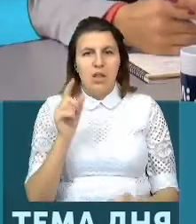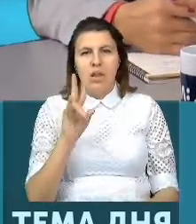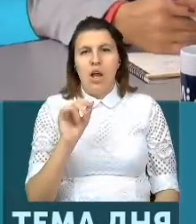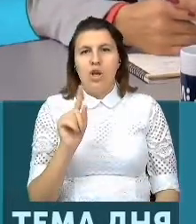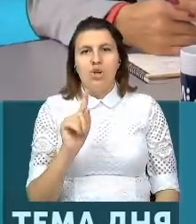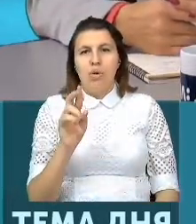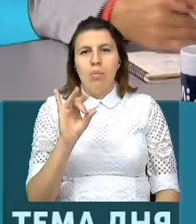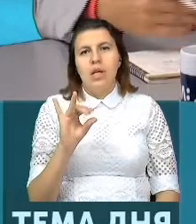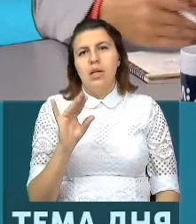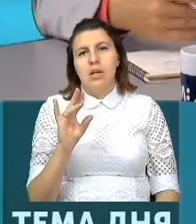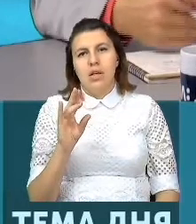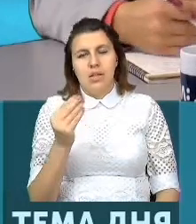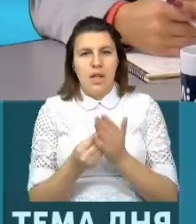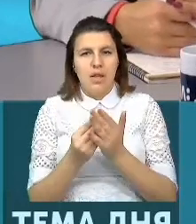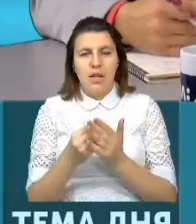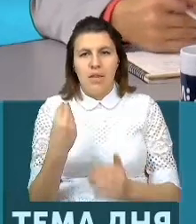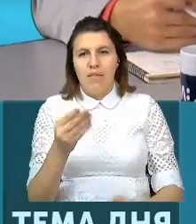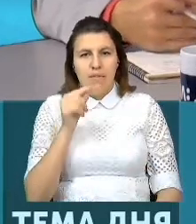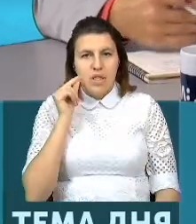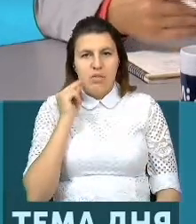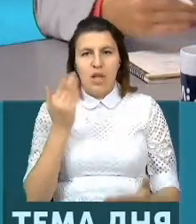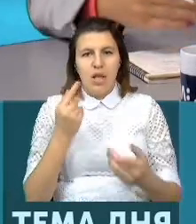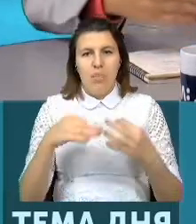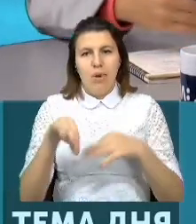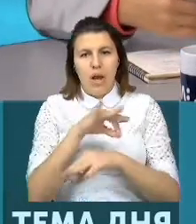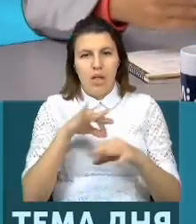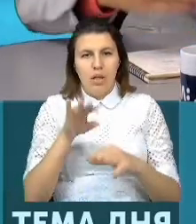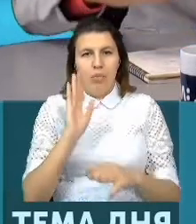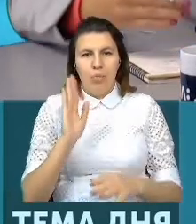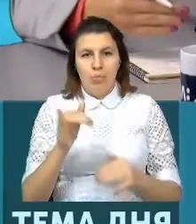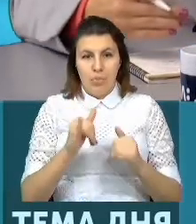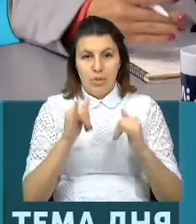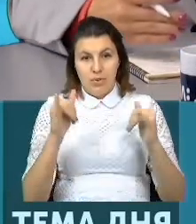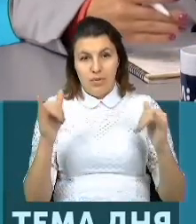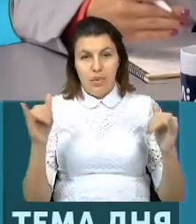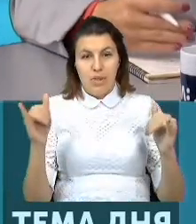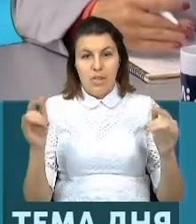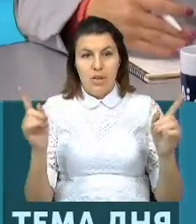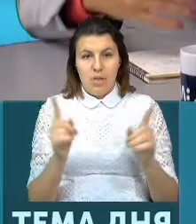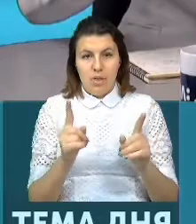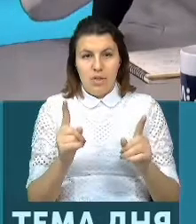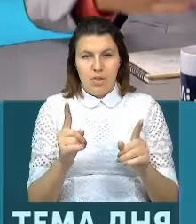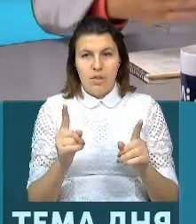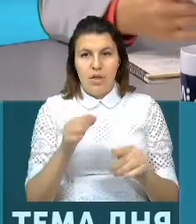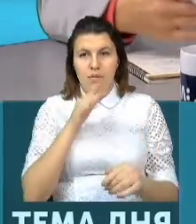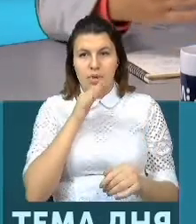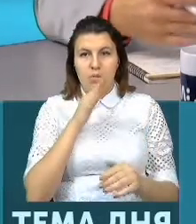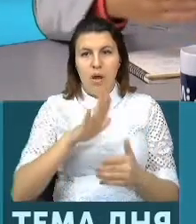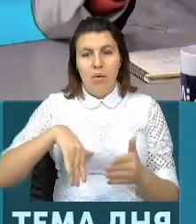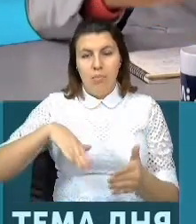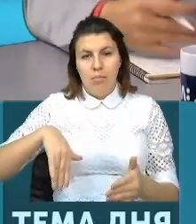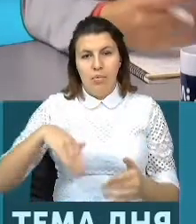давали в Лисичанске, на какие-либо проекты, они будут развиваться какой-то ограниченный период времени, а потом